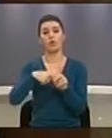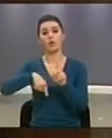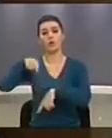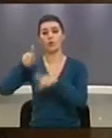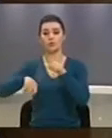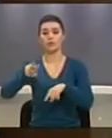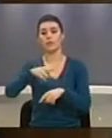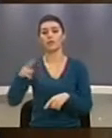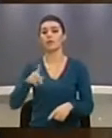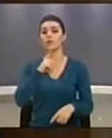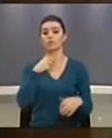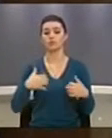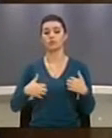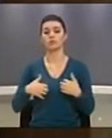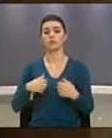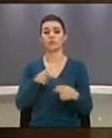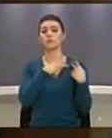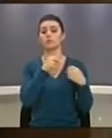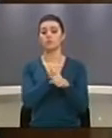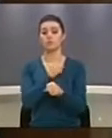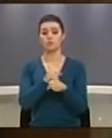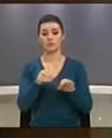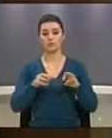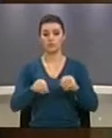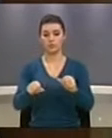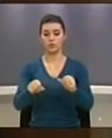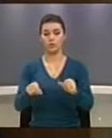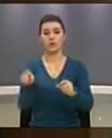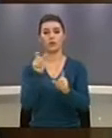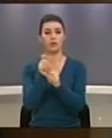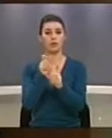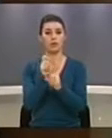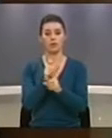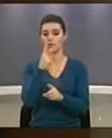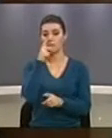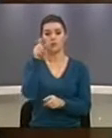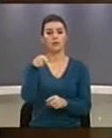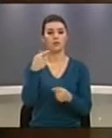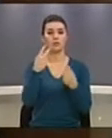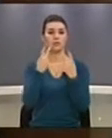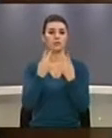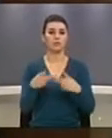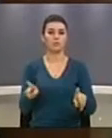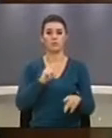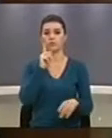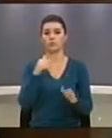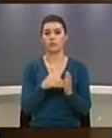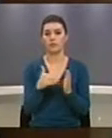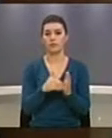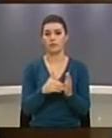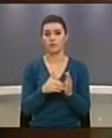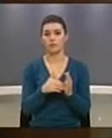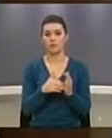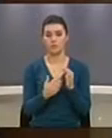organeve administrative të autorizuara për çështje pronësore juridike, rezulton se nuk ka asnjë nevojë për të krijuar